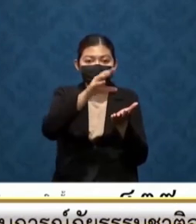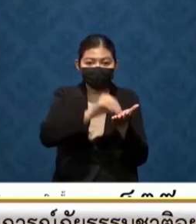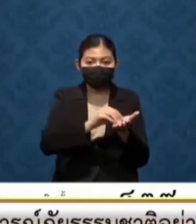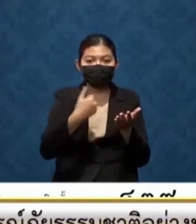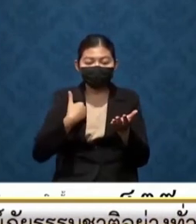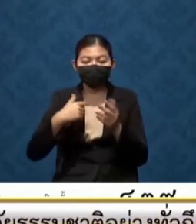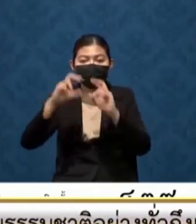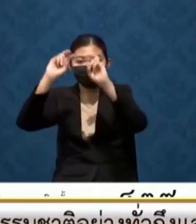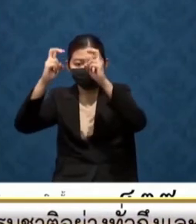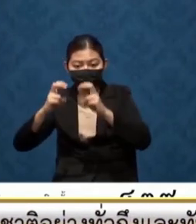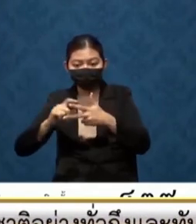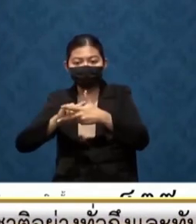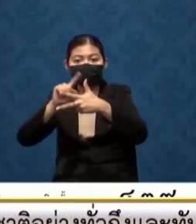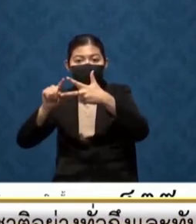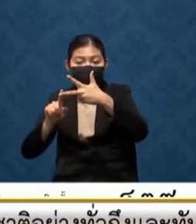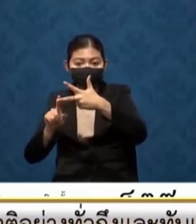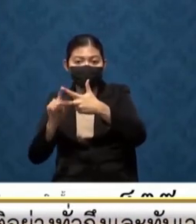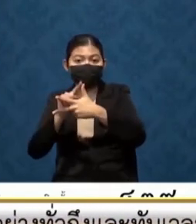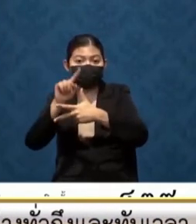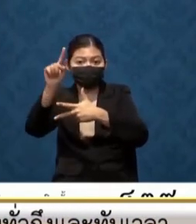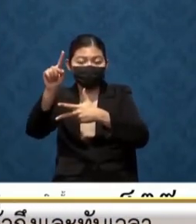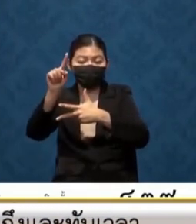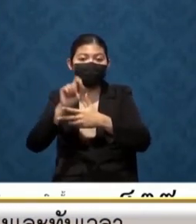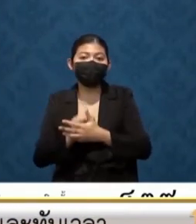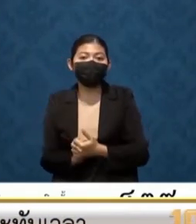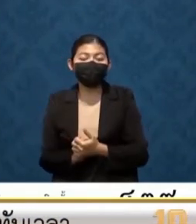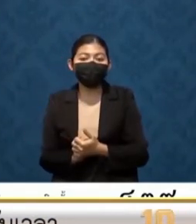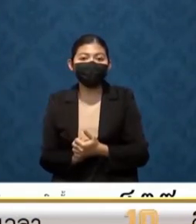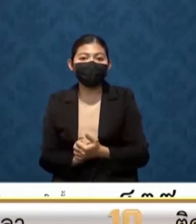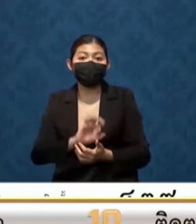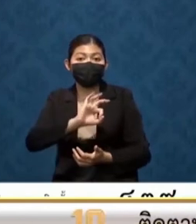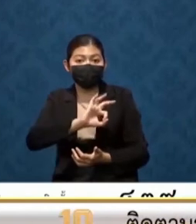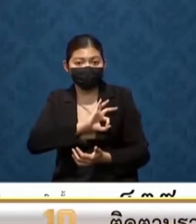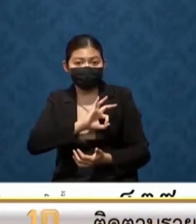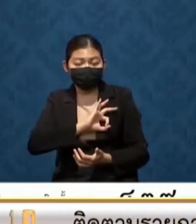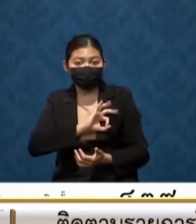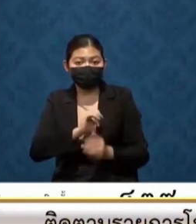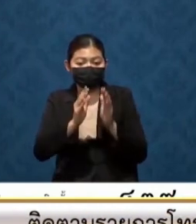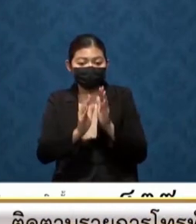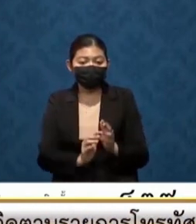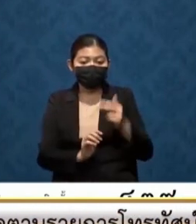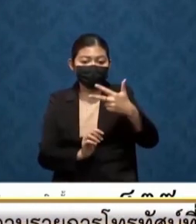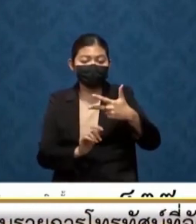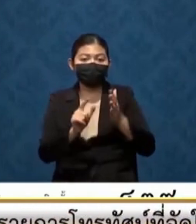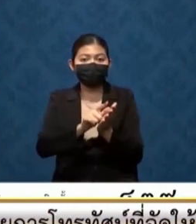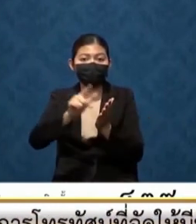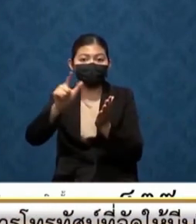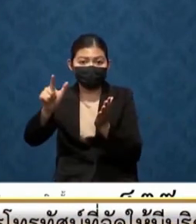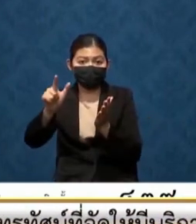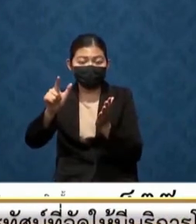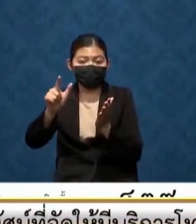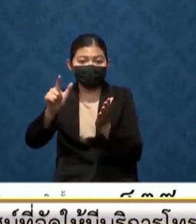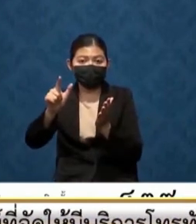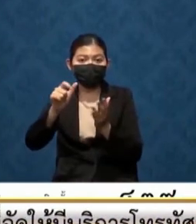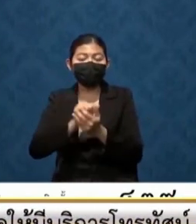ในการดูแลส.ส.ฝ่ายรัฐบาลให้เข้าประชุมและสั่งปิดประชุมโดยประกาศรับผิดชอบเองถือว่าเป็นการไม่ไว้หน้ารัฐบาลครั้งสำคัญ